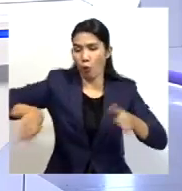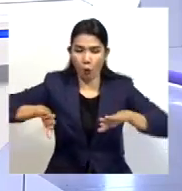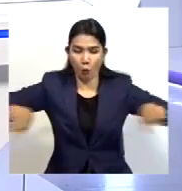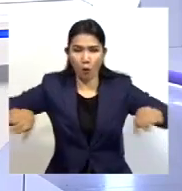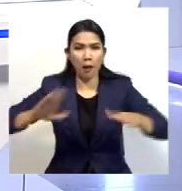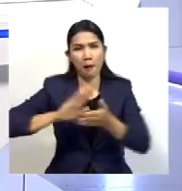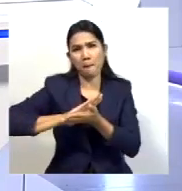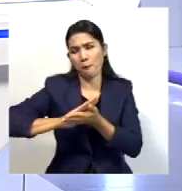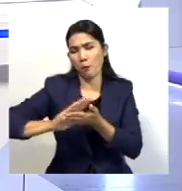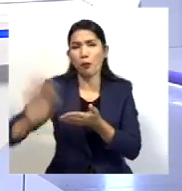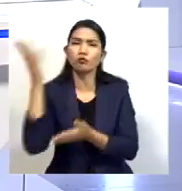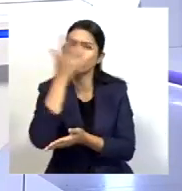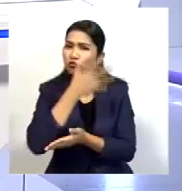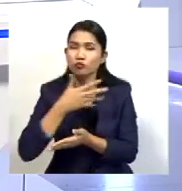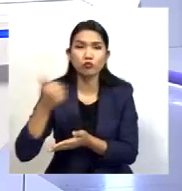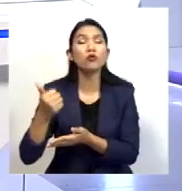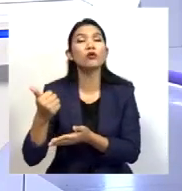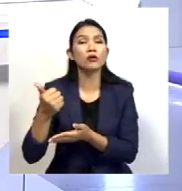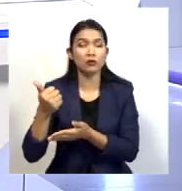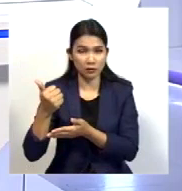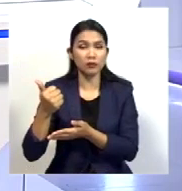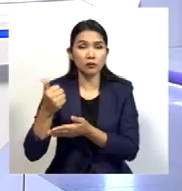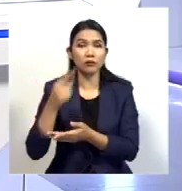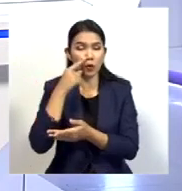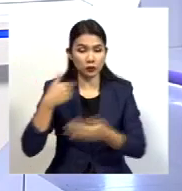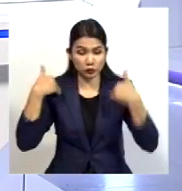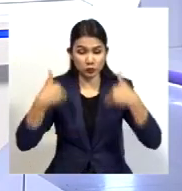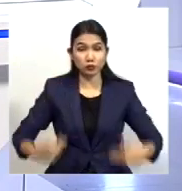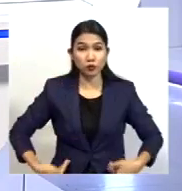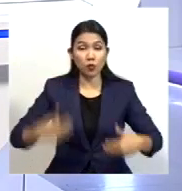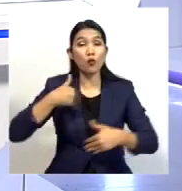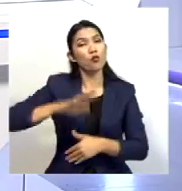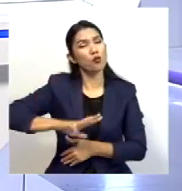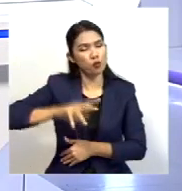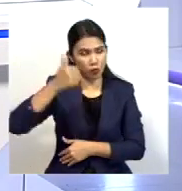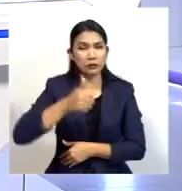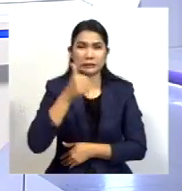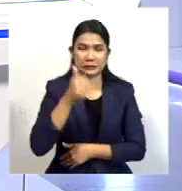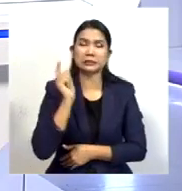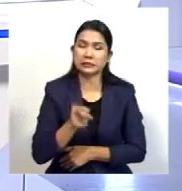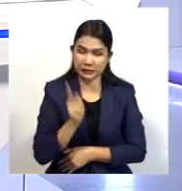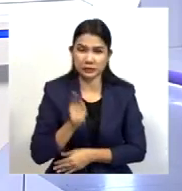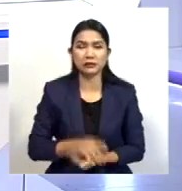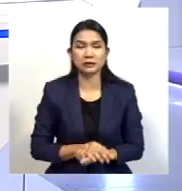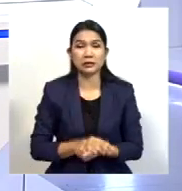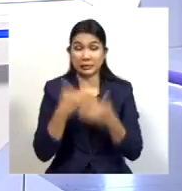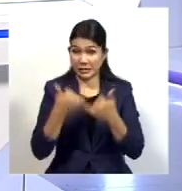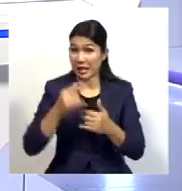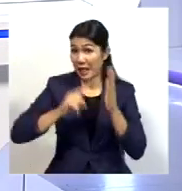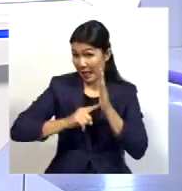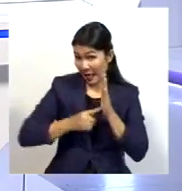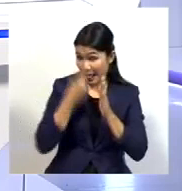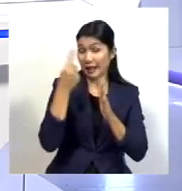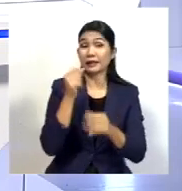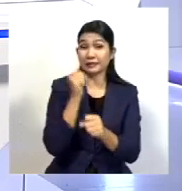มีความมั่นคงสวยสดงดงามแล้วก็คุณภาพชีวิตดีขึ้นอย่างแน่นอนนะครับก็เป็นก้าวแรกที่